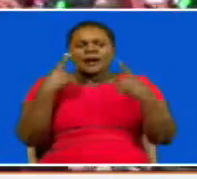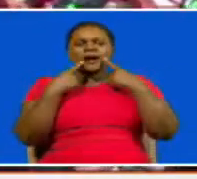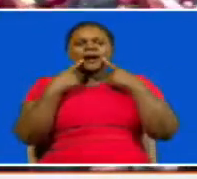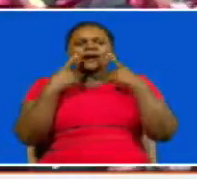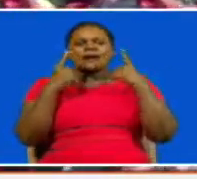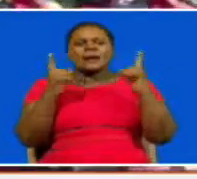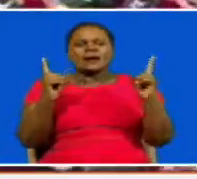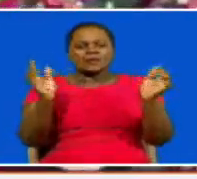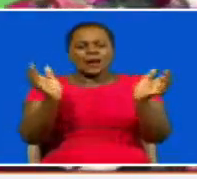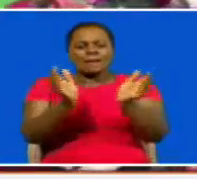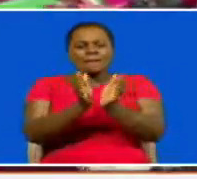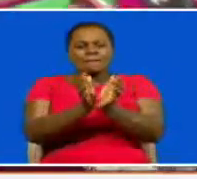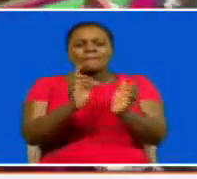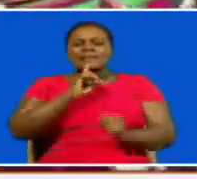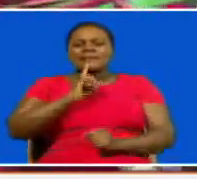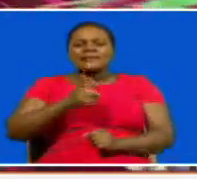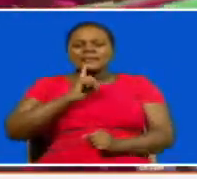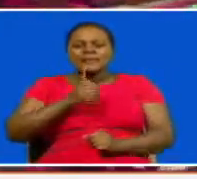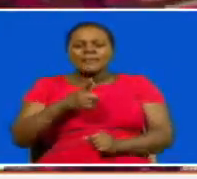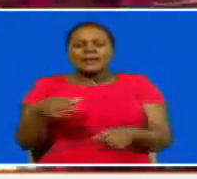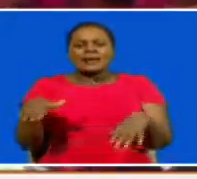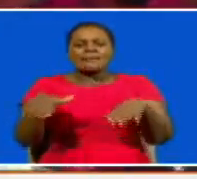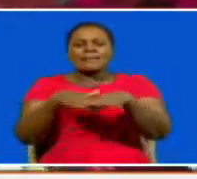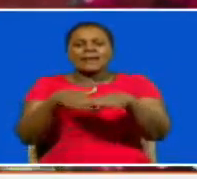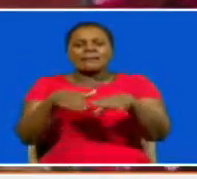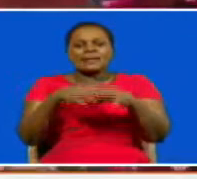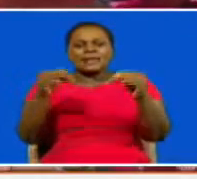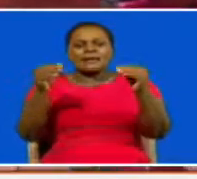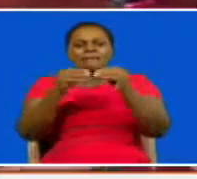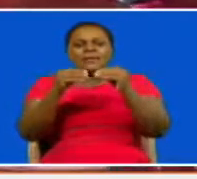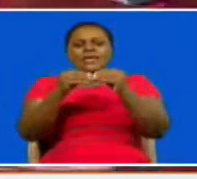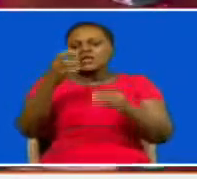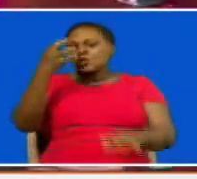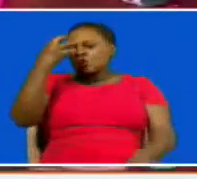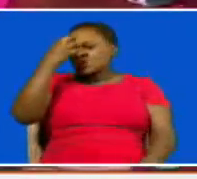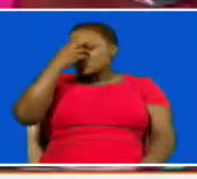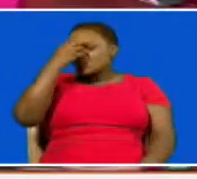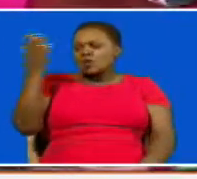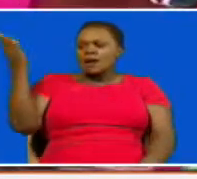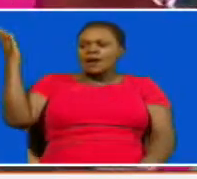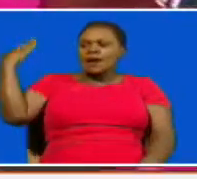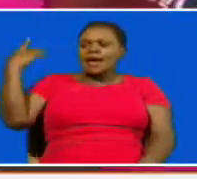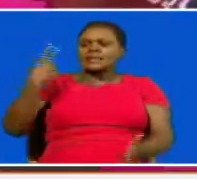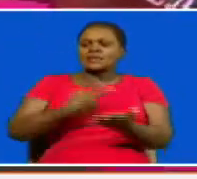kuwa kitawachukulia hatua ya nidhamu wanachama waliofanya mkutano na Rais William Ruto wiki